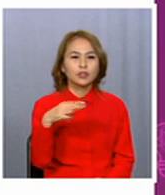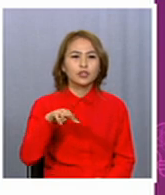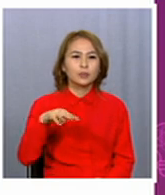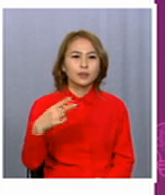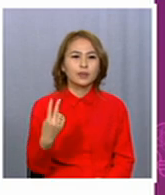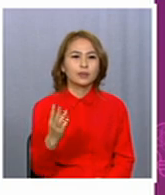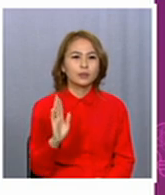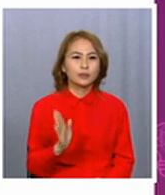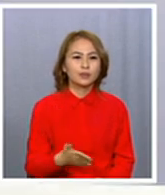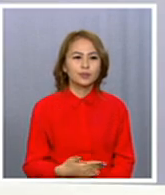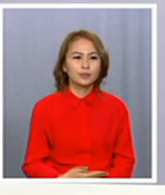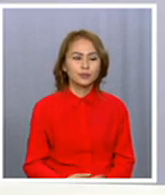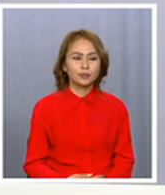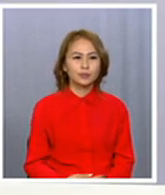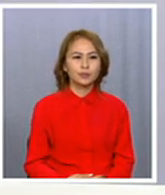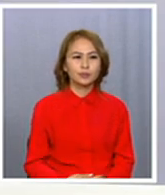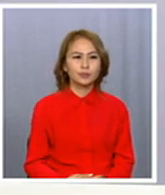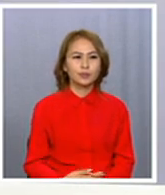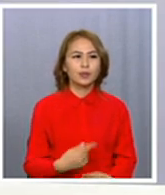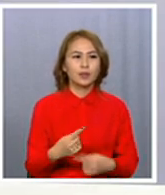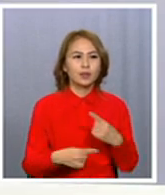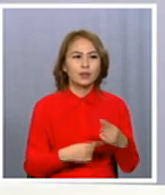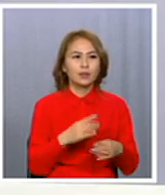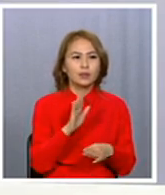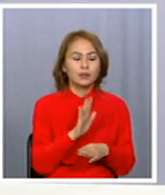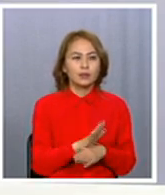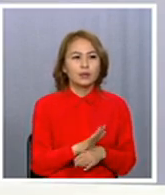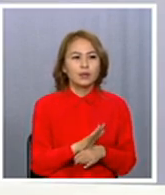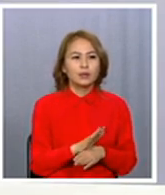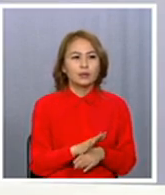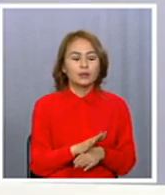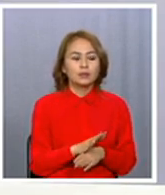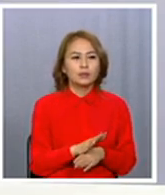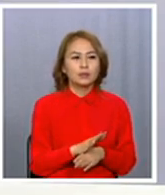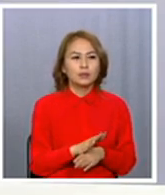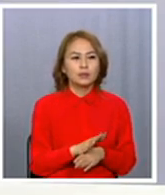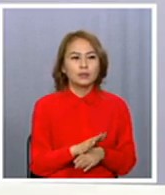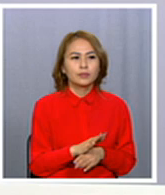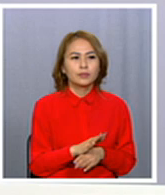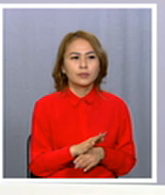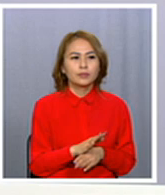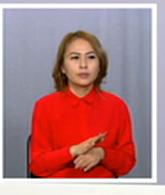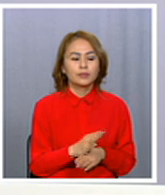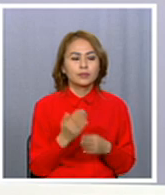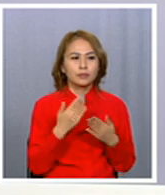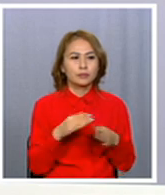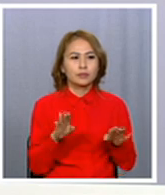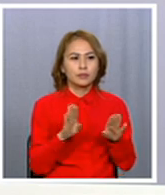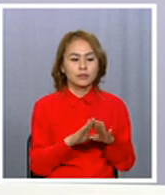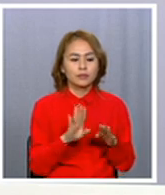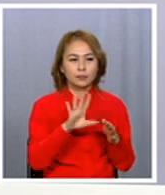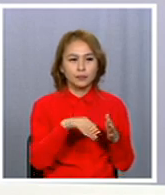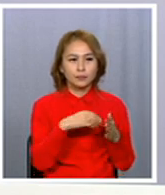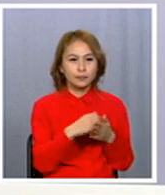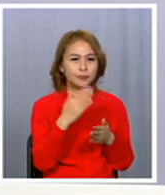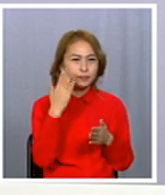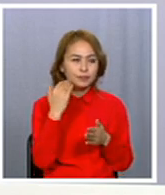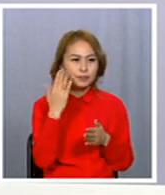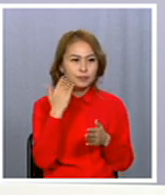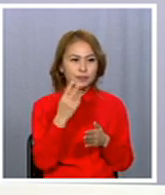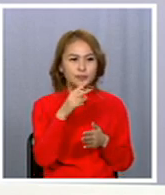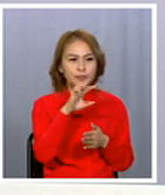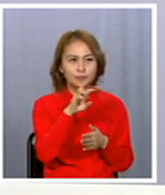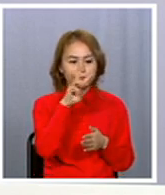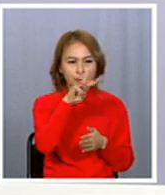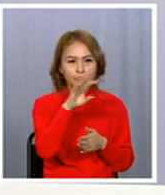градусқа тең. Келесі тапсырма. Ал енді балалар, бұл жерде әлдеқайда оңай МОК